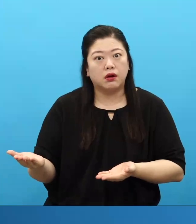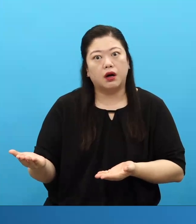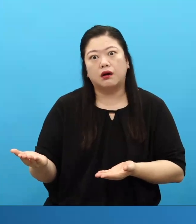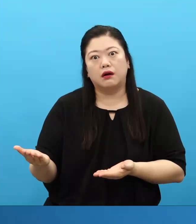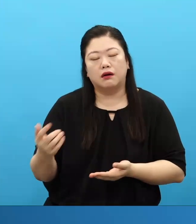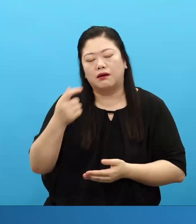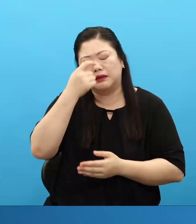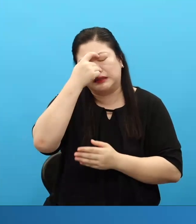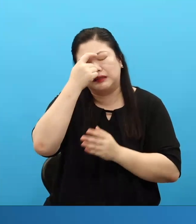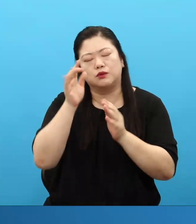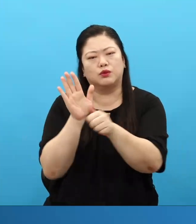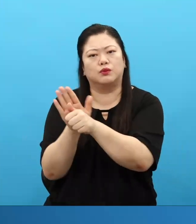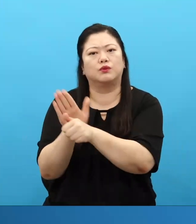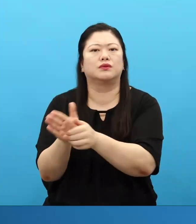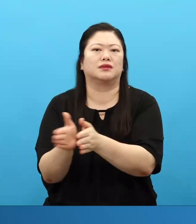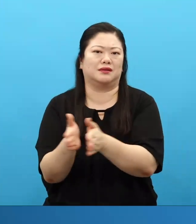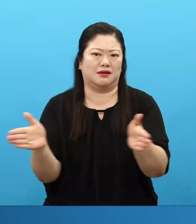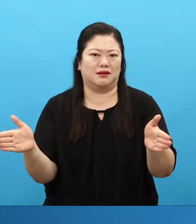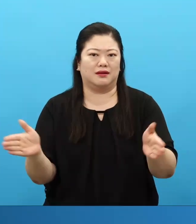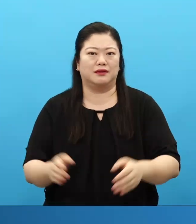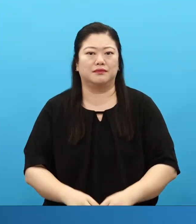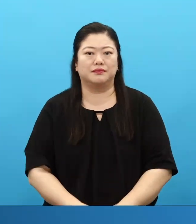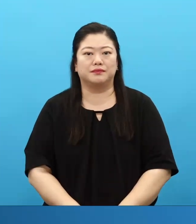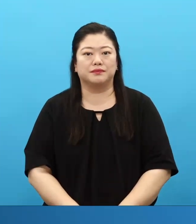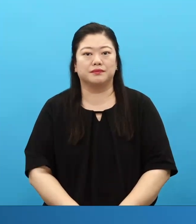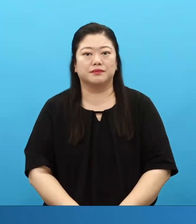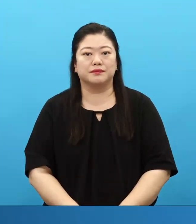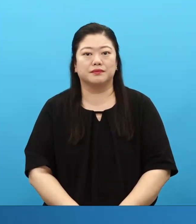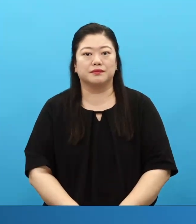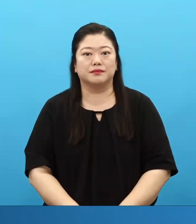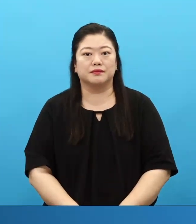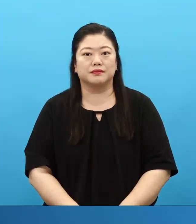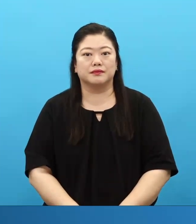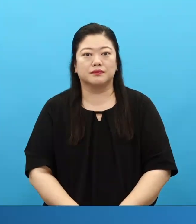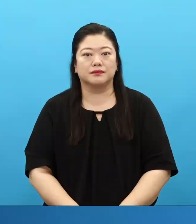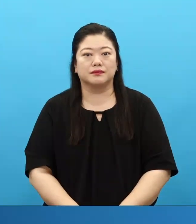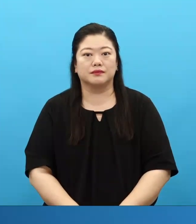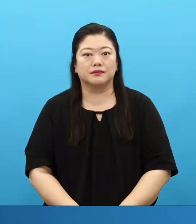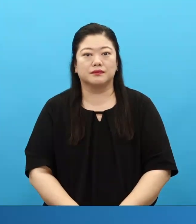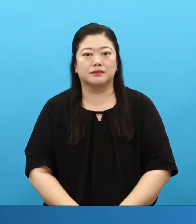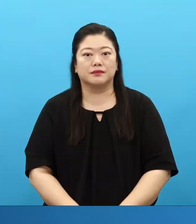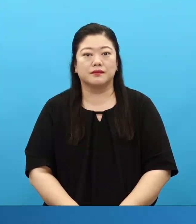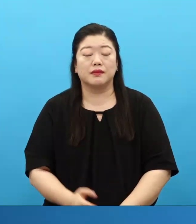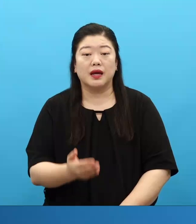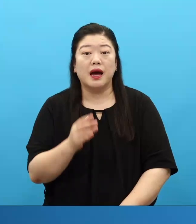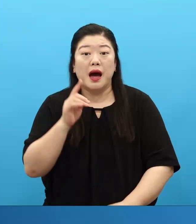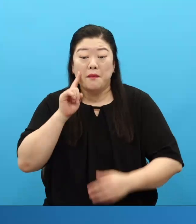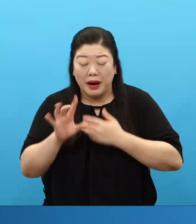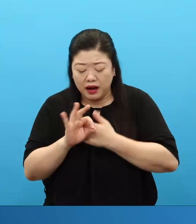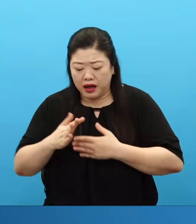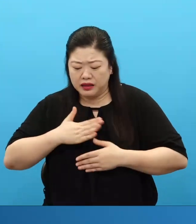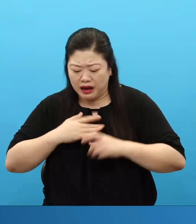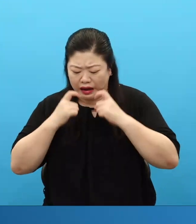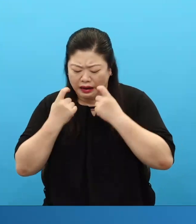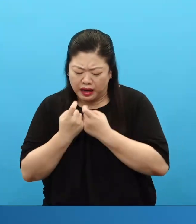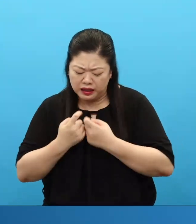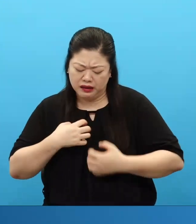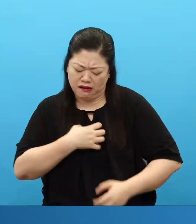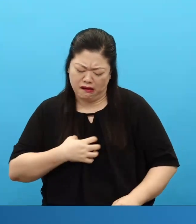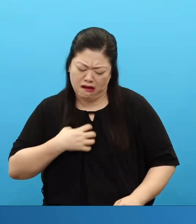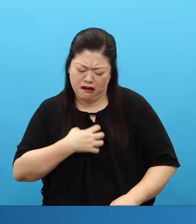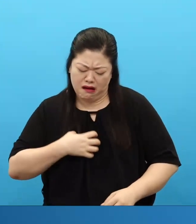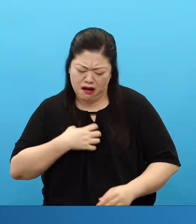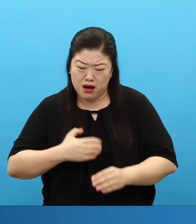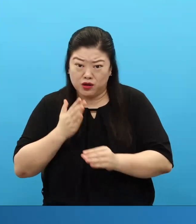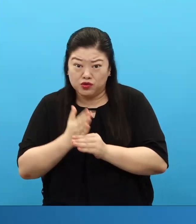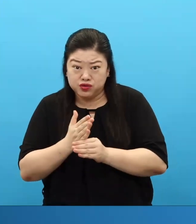여러분이 어려움 올 때마다 시험 든다면 여러분 자녀들 어떡합니까? 밖에 나갈 때마다 시험 들어야 That 되잖아요. if you face hardships, if you fall into trials every time you face a hardship, then what